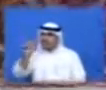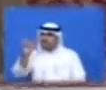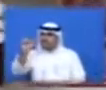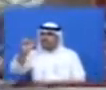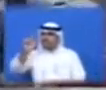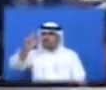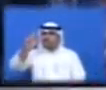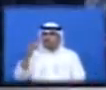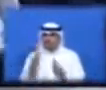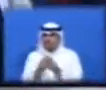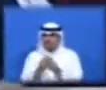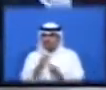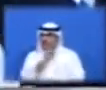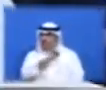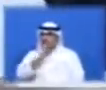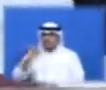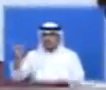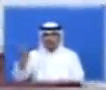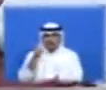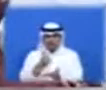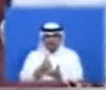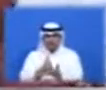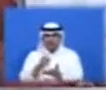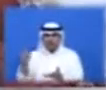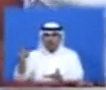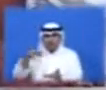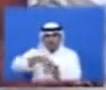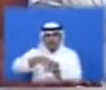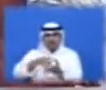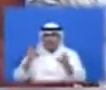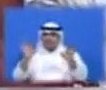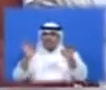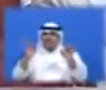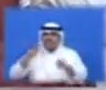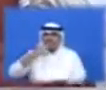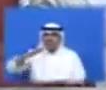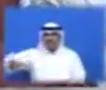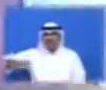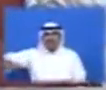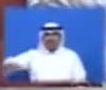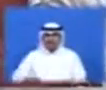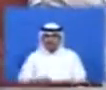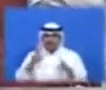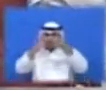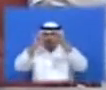رئيس وأعضاء مجلس أمناء مركز سرطان الأطفال في لبنان.